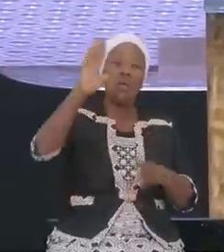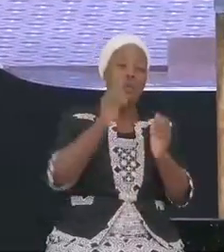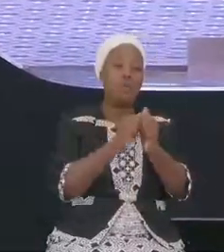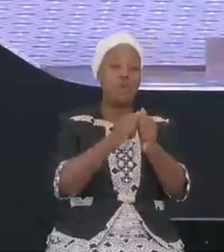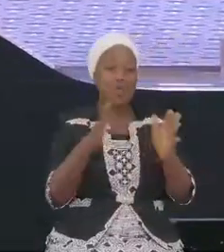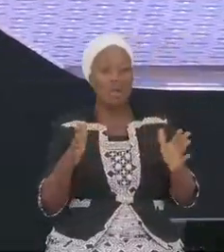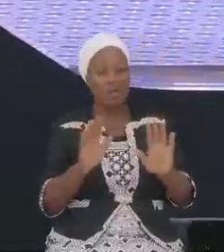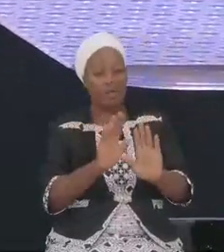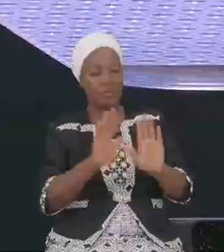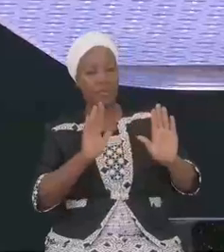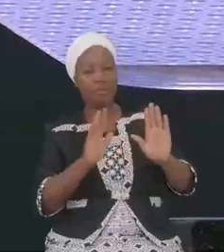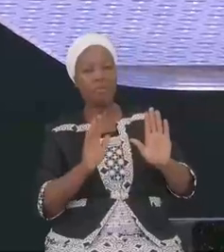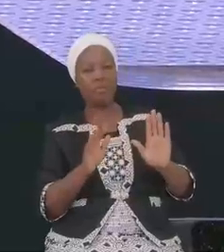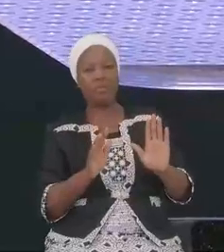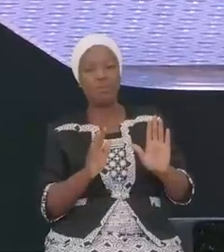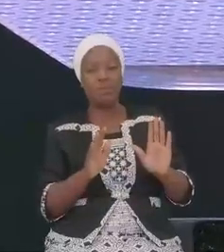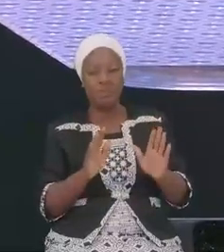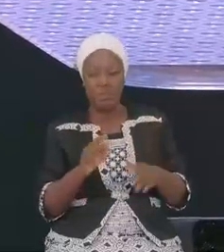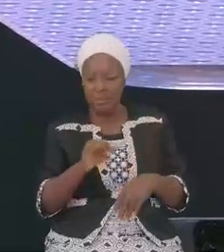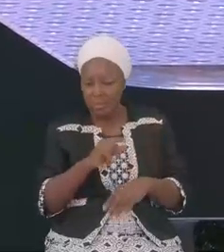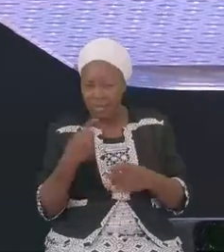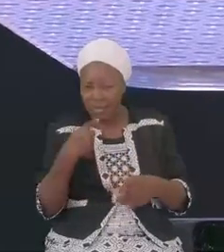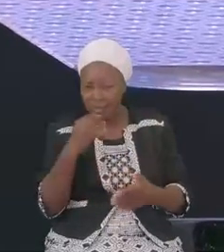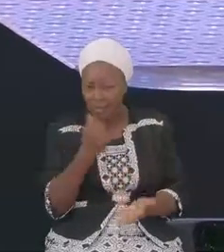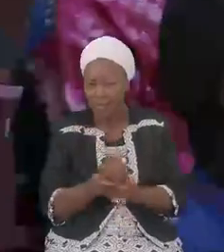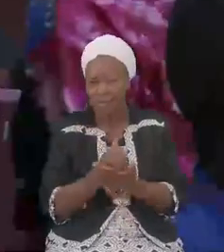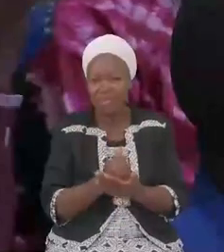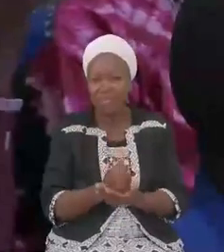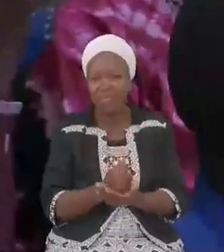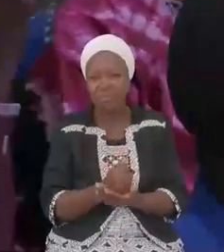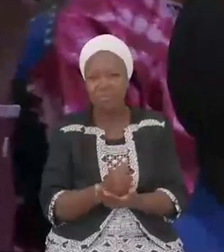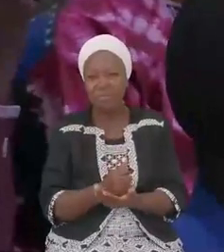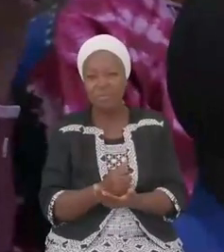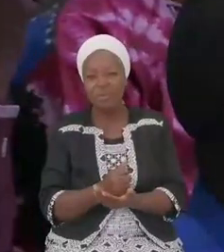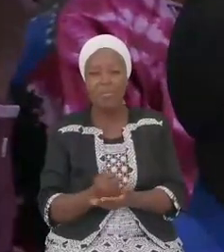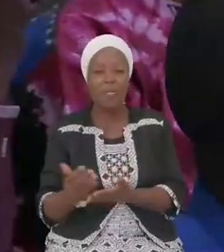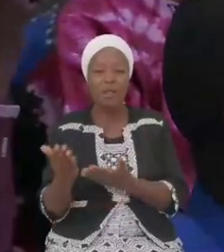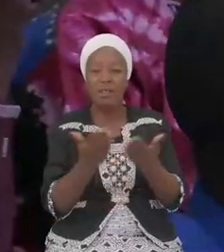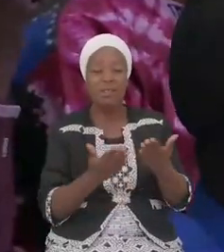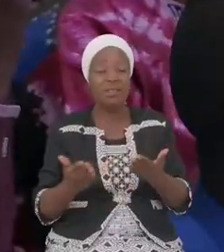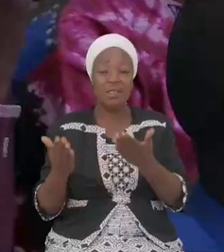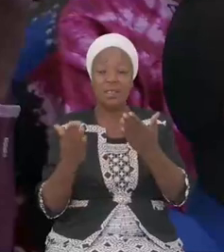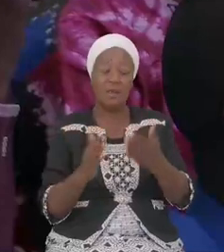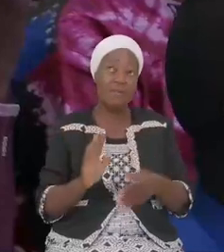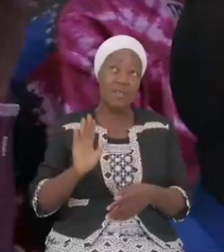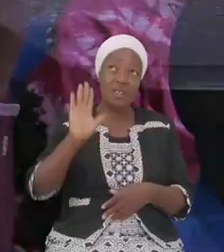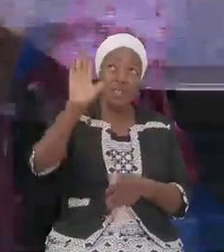crainte. Je n'ai pas entendu votre amen. De le servir sans